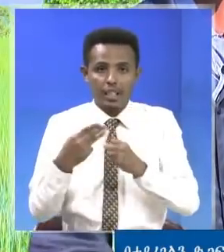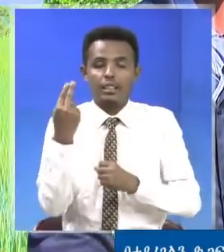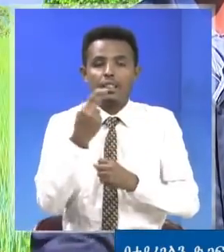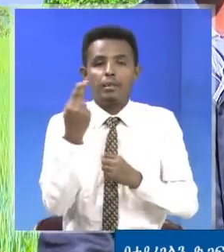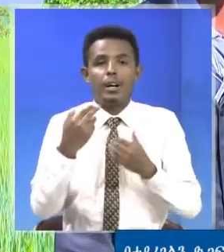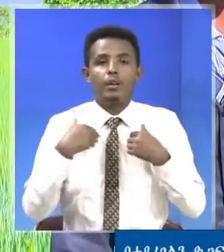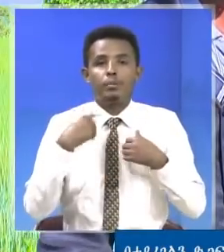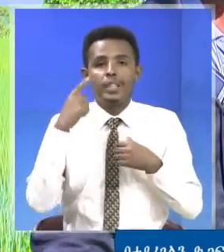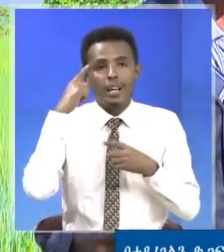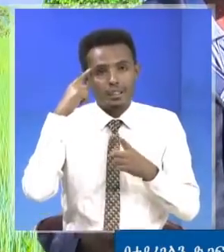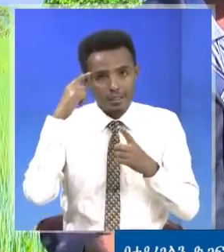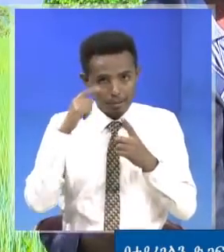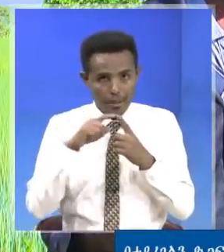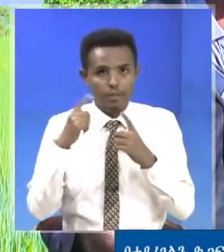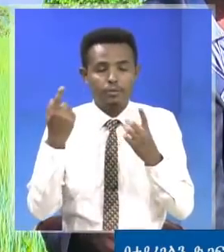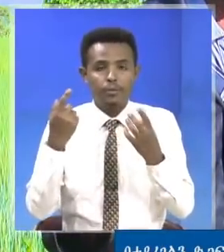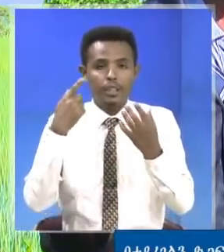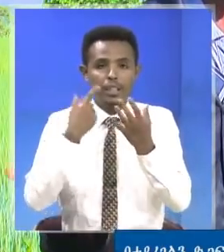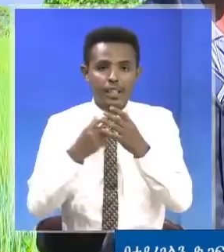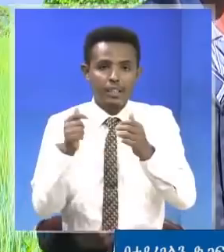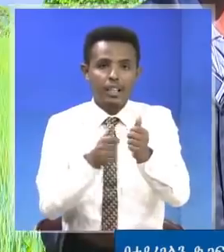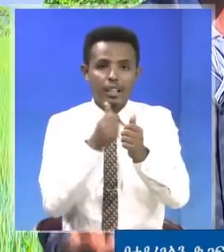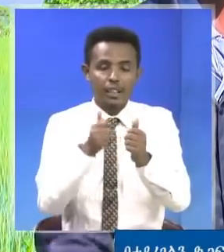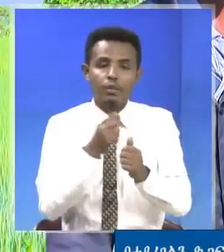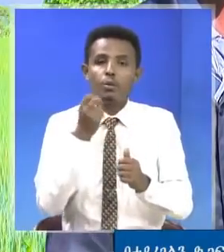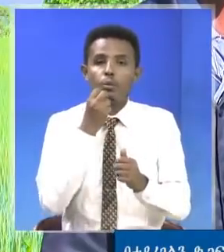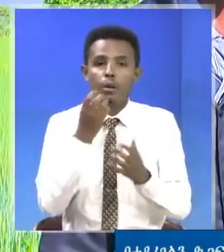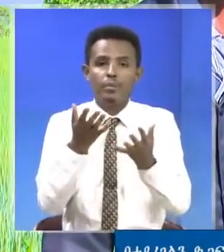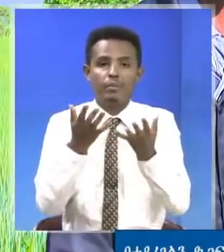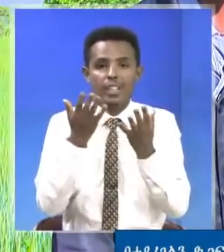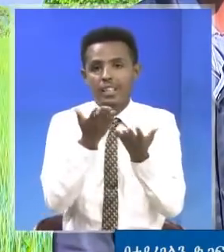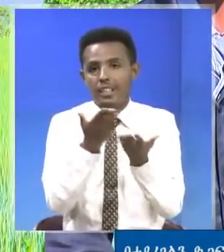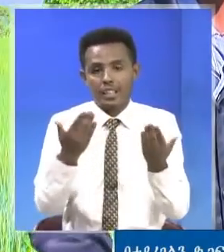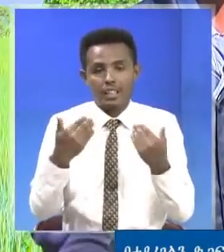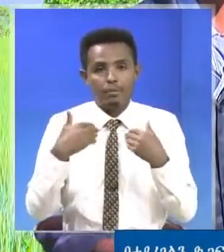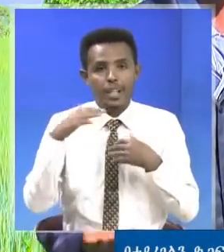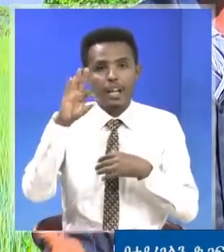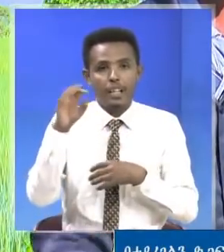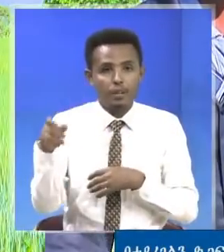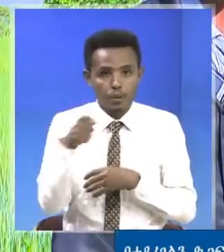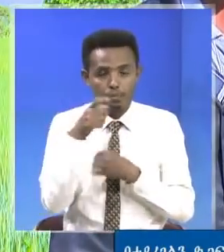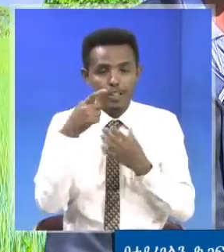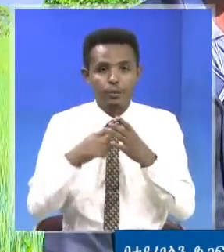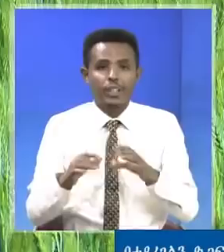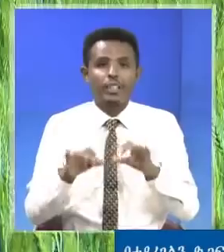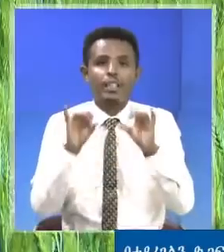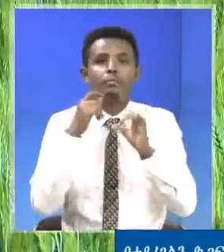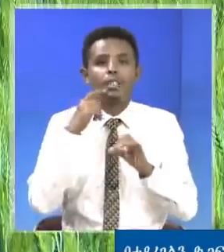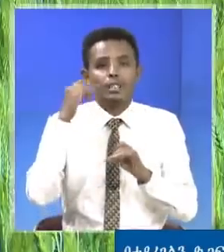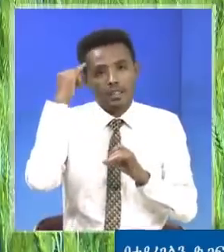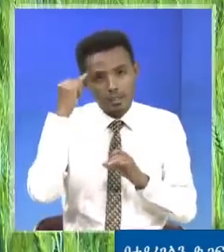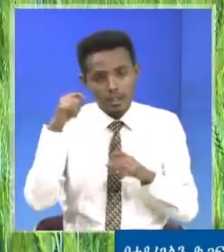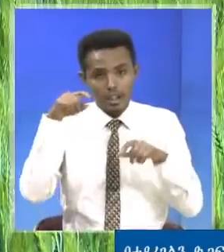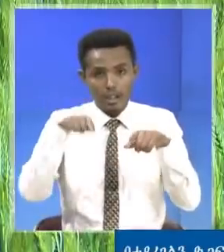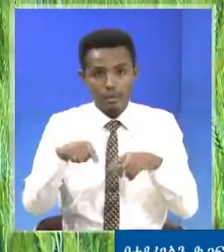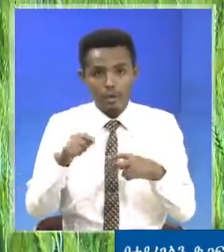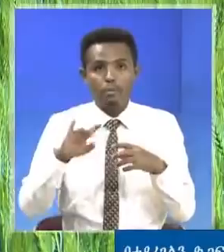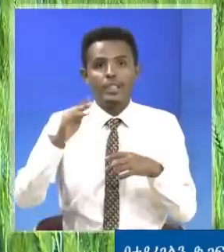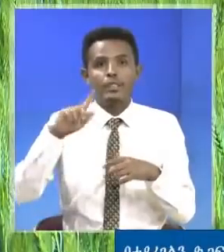እንደዚህ ግዝና እንደዚህ ተከታትሎ ውሃ እንደፈለገ ምናምን እናገኝ ከሆነ በጣም በዚህ እንቀጥላለን ብለን እናስባለን። የዘንድሮ የመስኖ